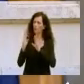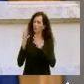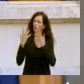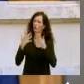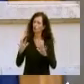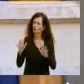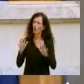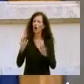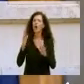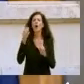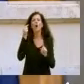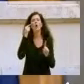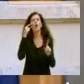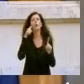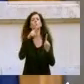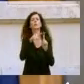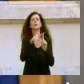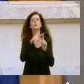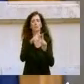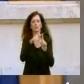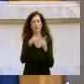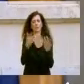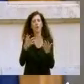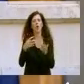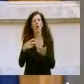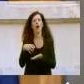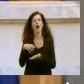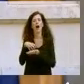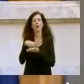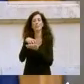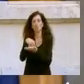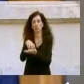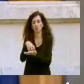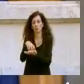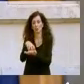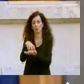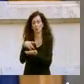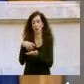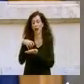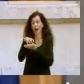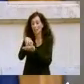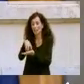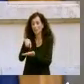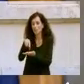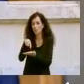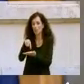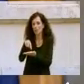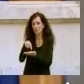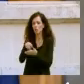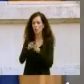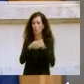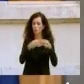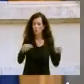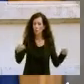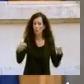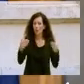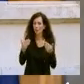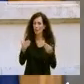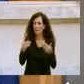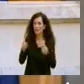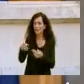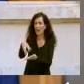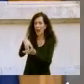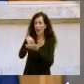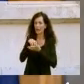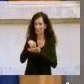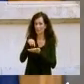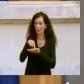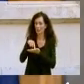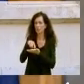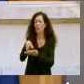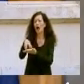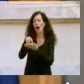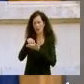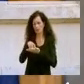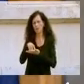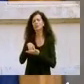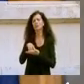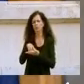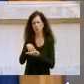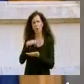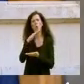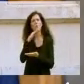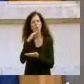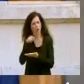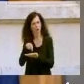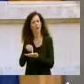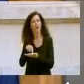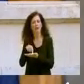per una anticipazione al momento gli strumenti per anticipare sono modesti quindi stiamo lavorando con la